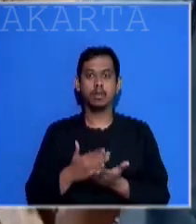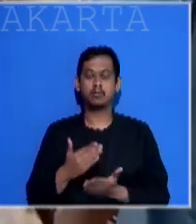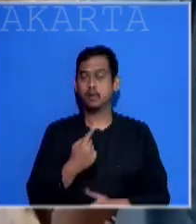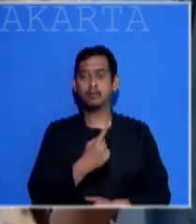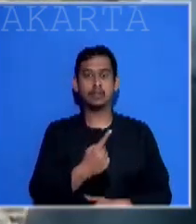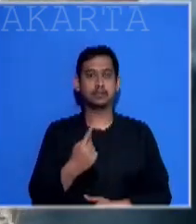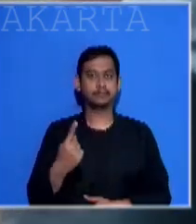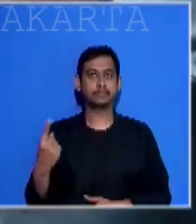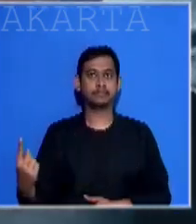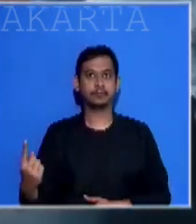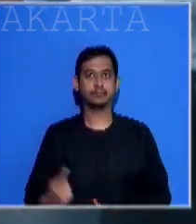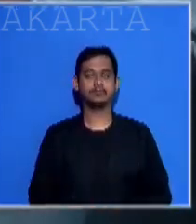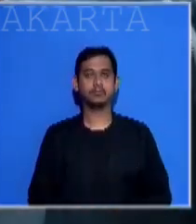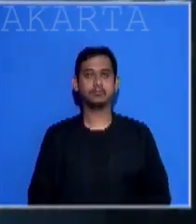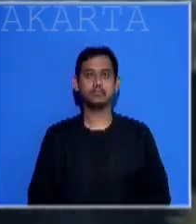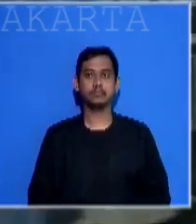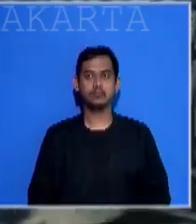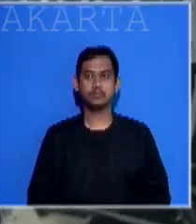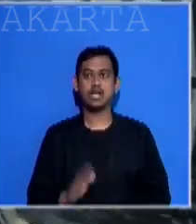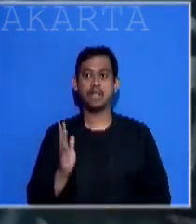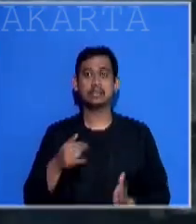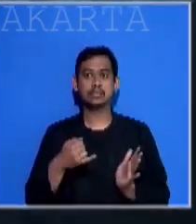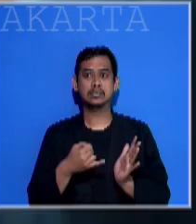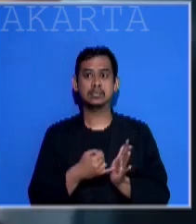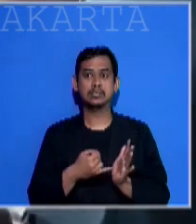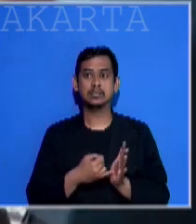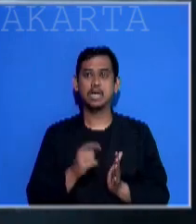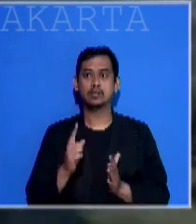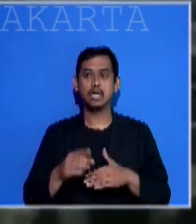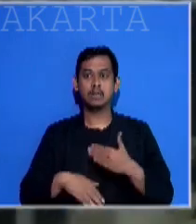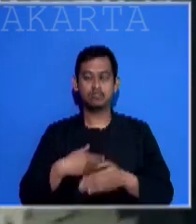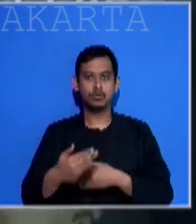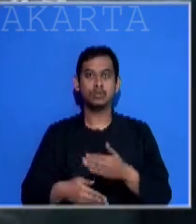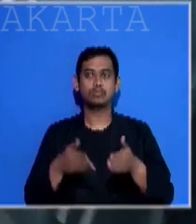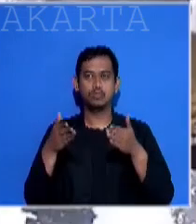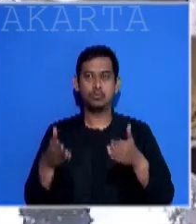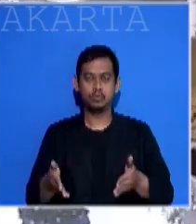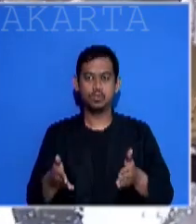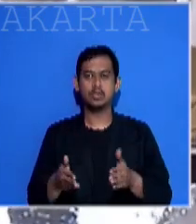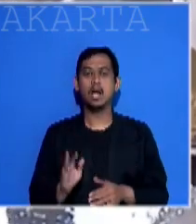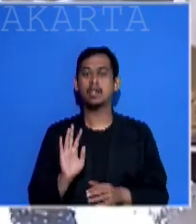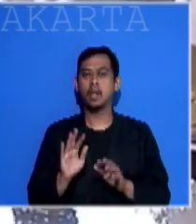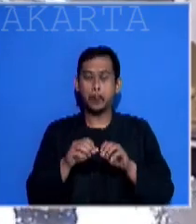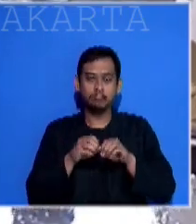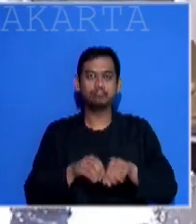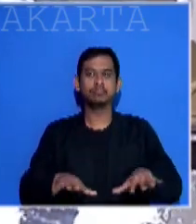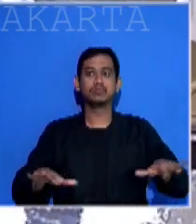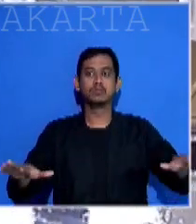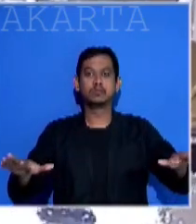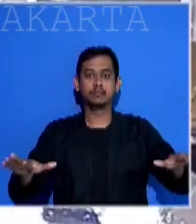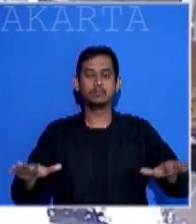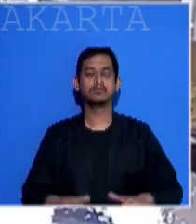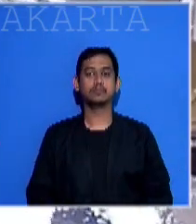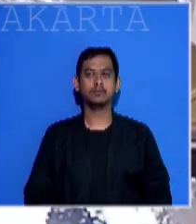masing-masing untuk isi jeroannya terdapat pengolahan khusus di rphgwangan agar tidak mencemari lingkungan seperti menjadi